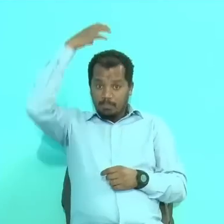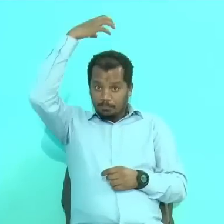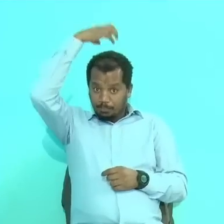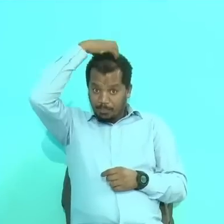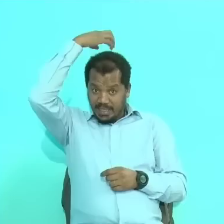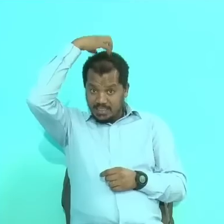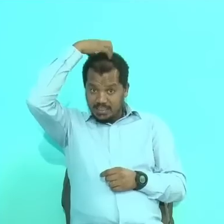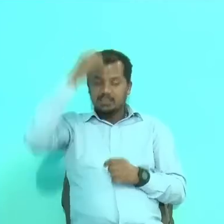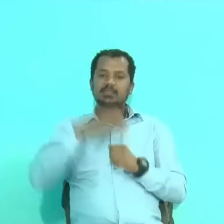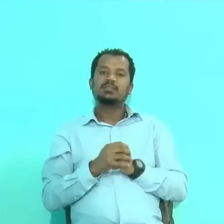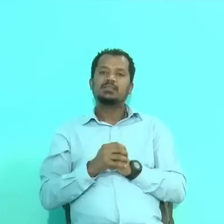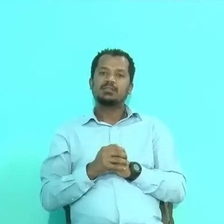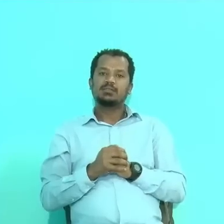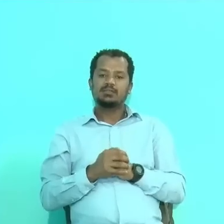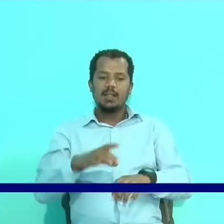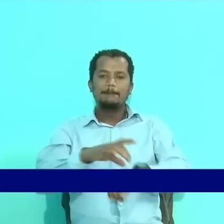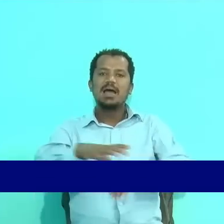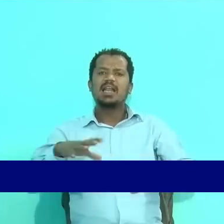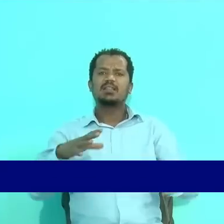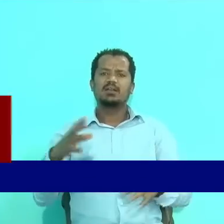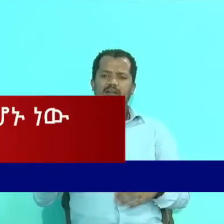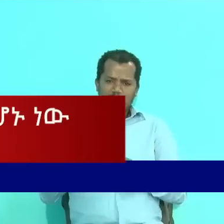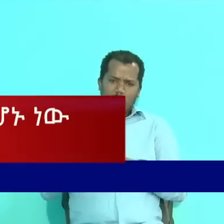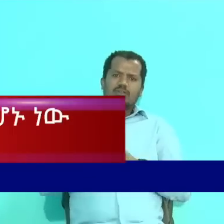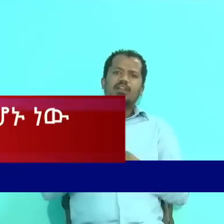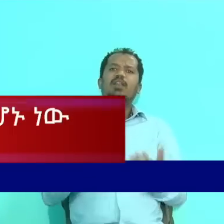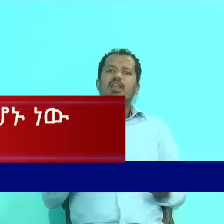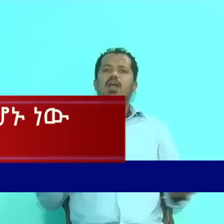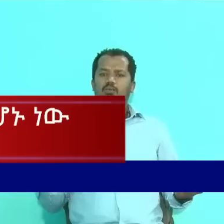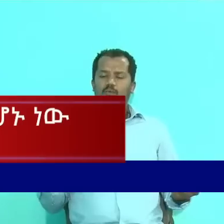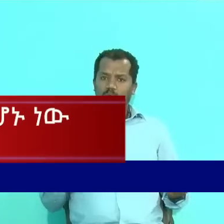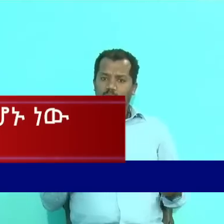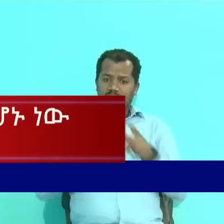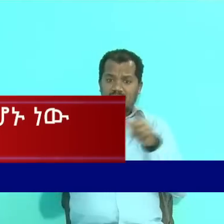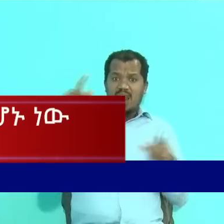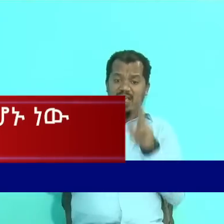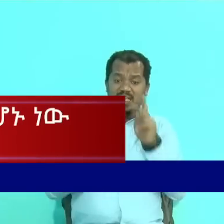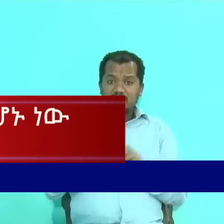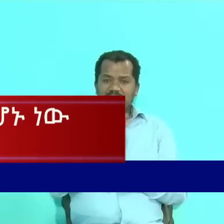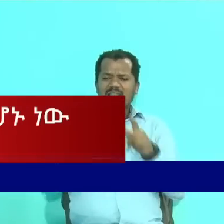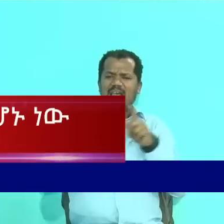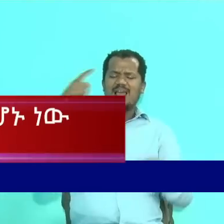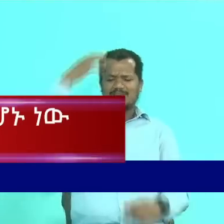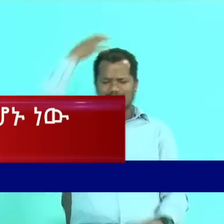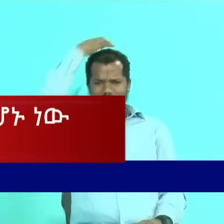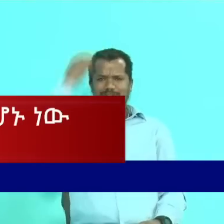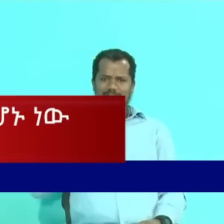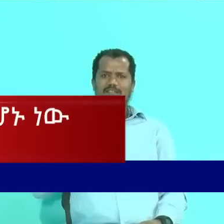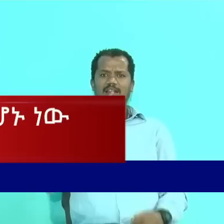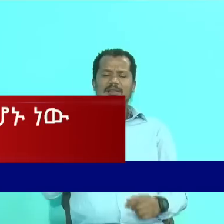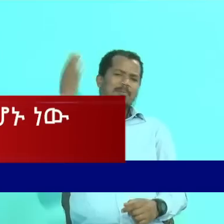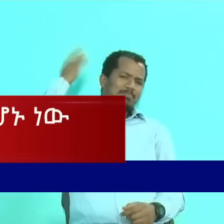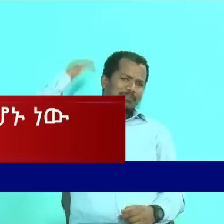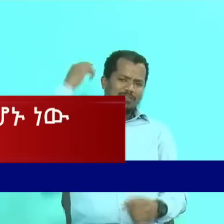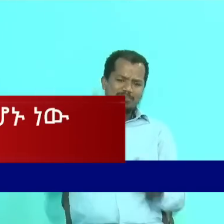እና መሬት መውሰድ ይፈልጋሉ። ታላቅ ህዝብና ታላቅ መንግስት ነን፣ ያኔ እንደዚህ